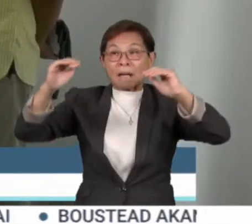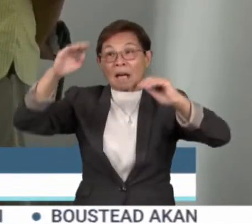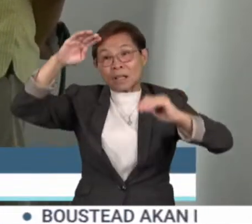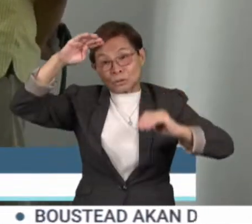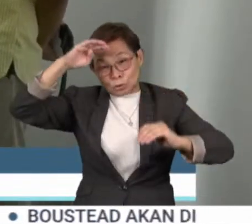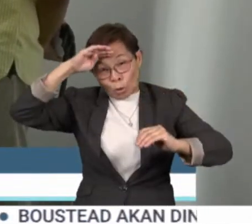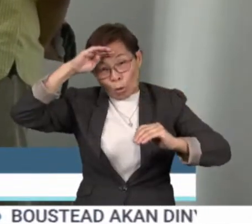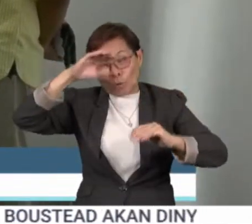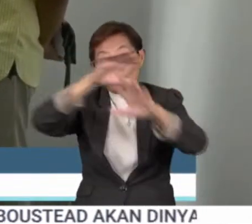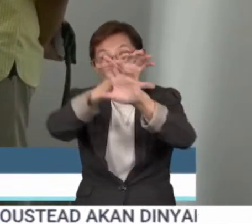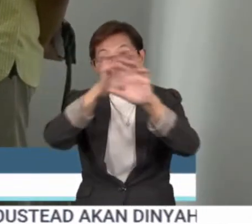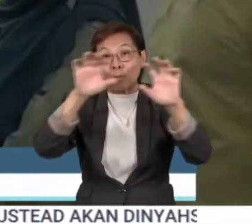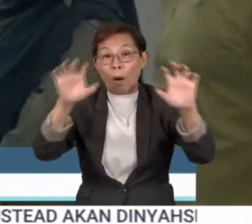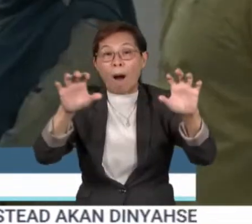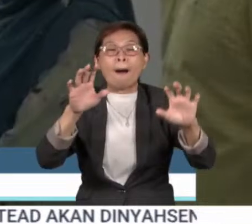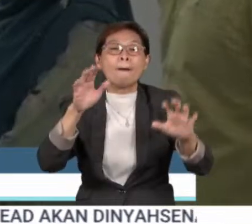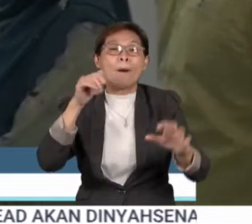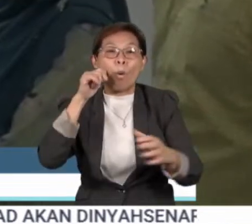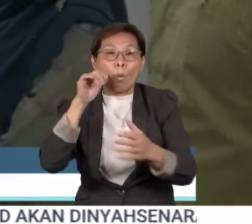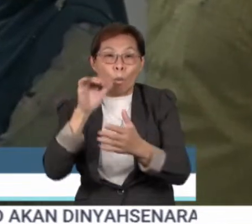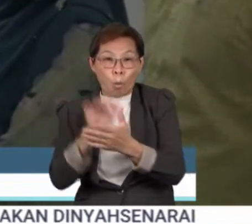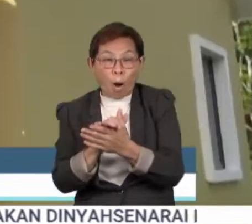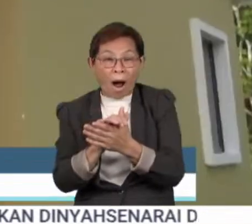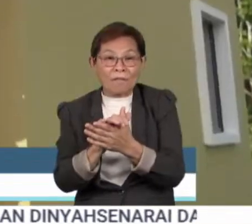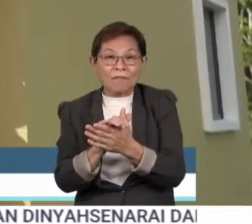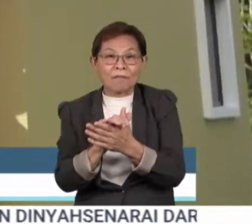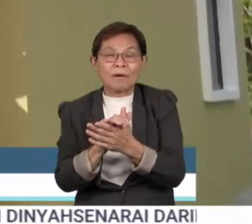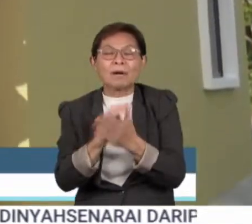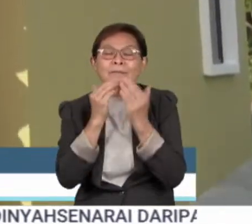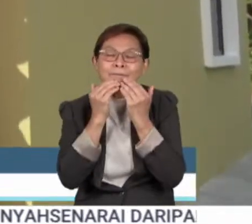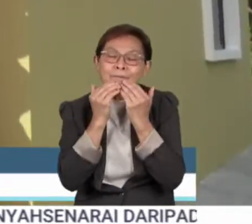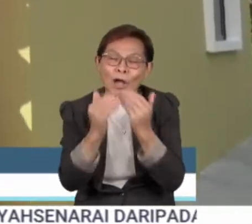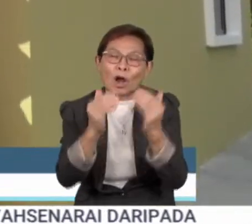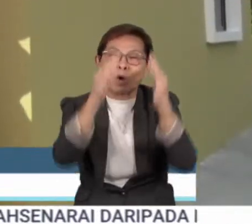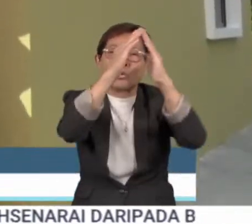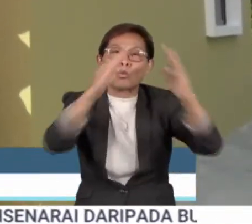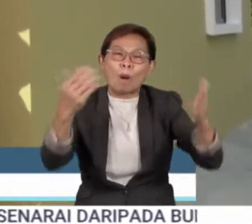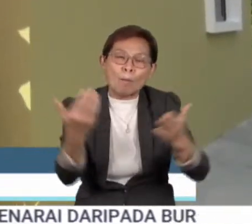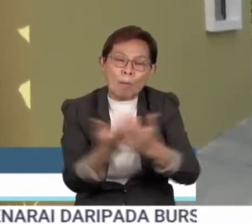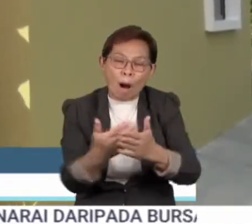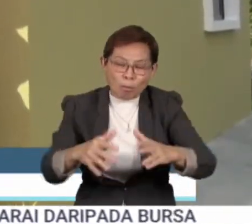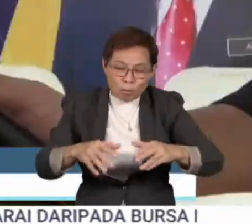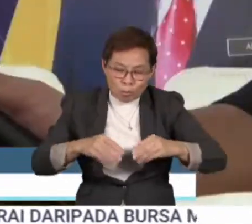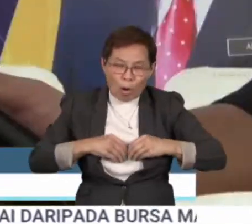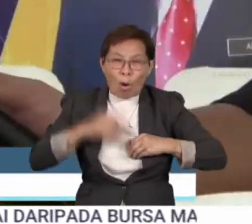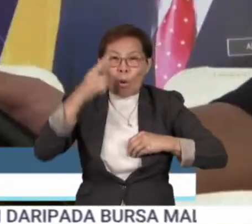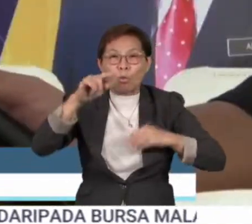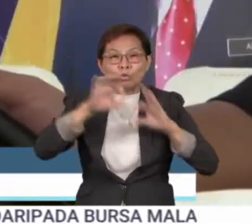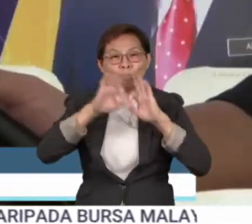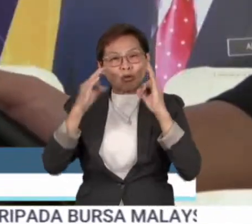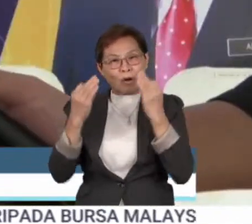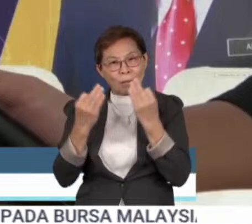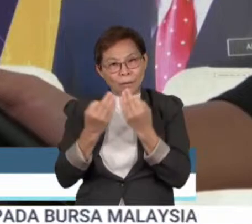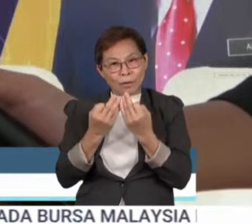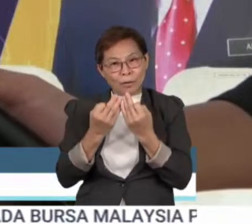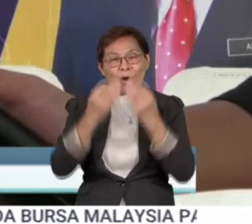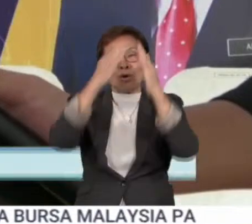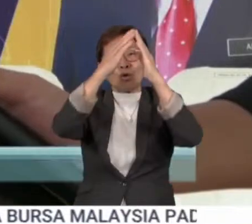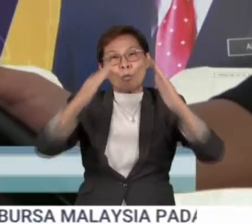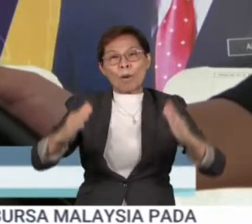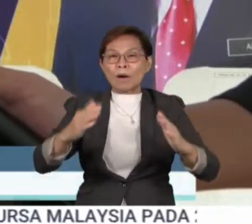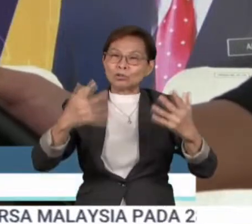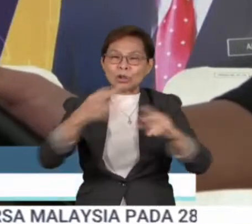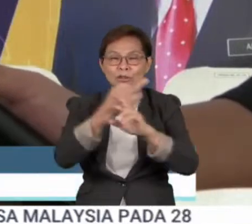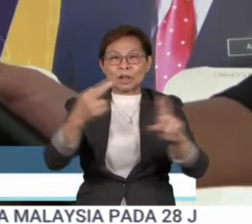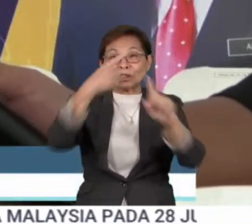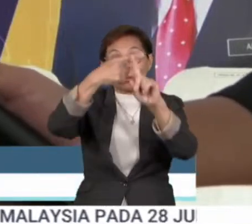Pontian. Sementara itu, Balu Veteran ATM menzahirkan penghargaan dengan rumah baru yang diterima untuk mereka sekeluarga. Rumah ini dah siap sebulan lepas.